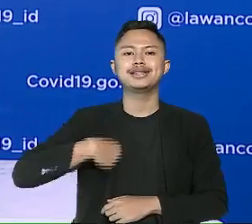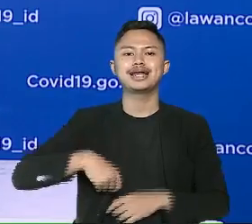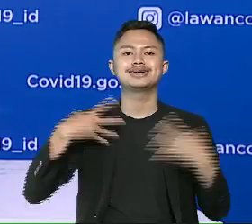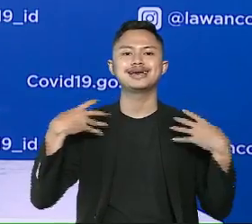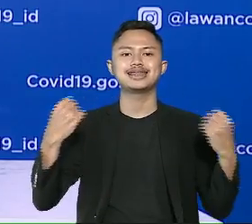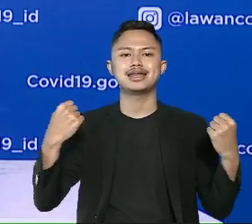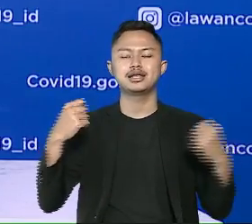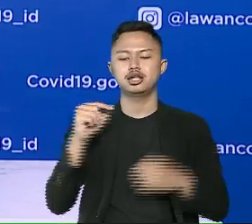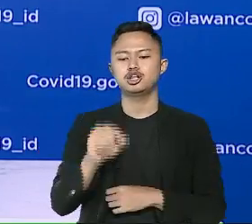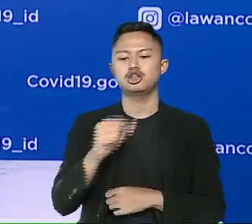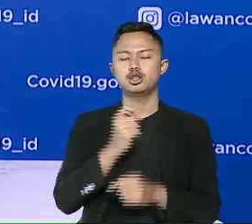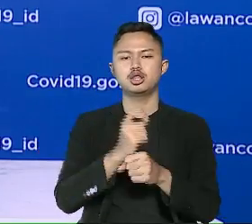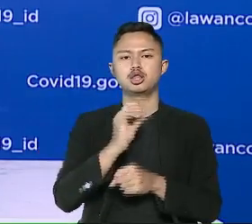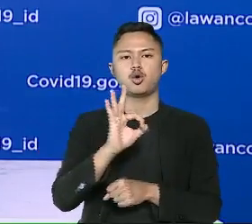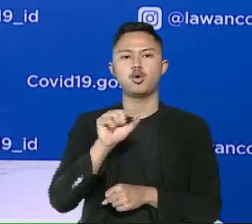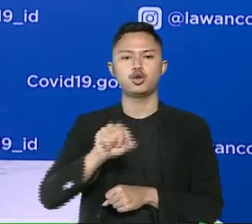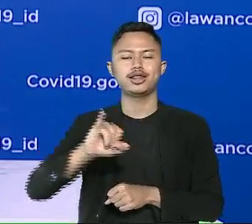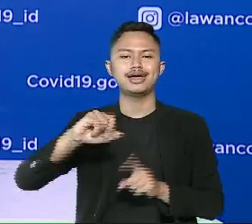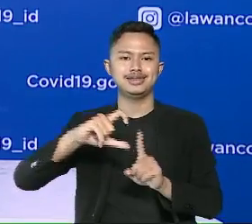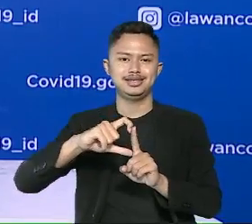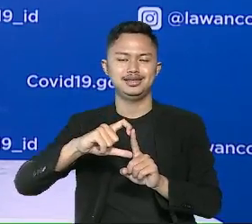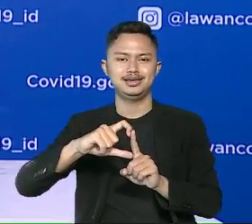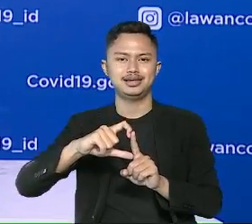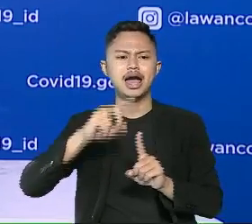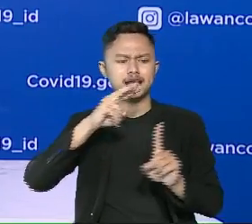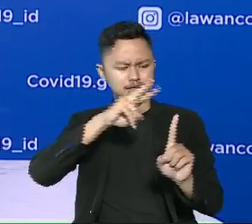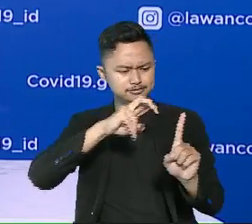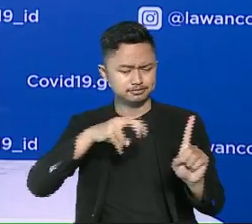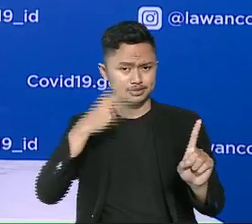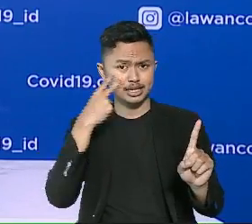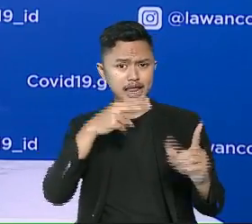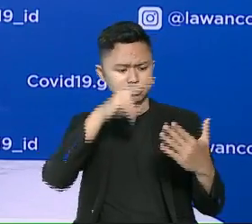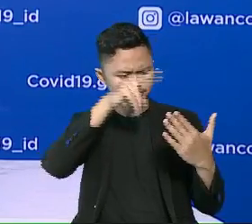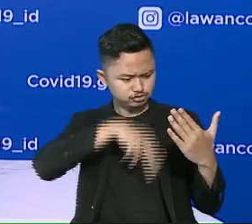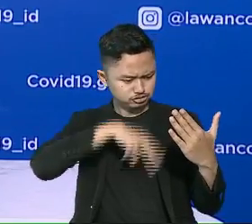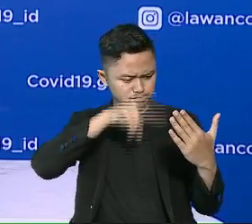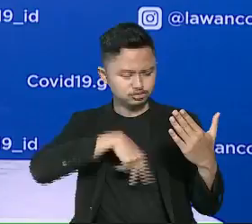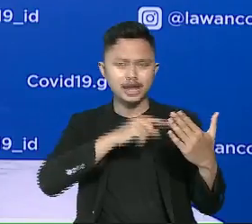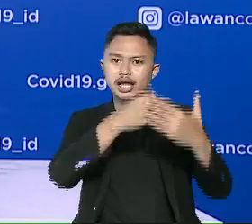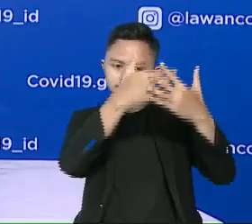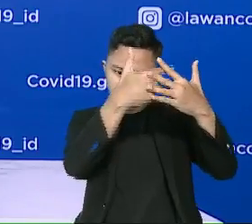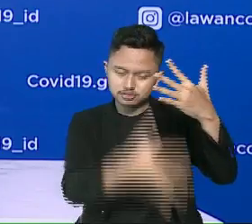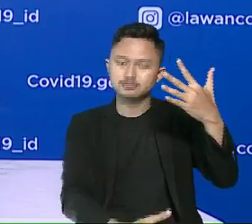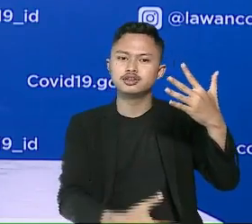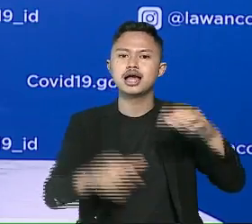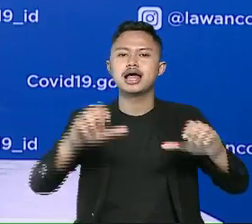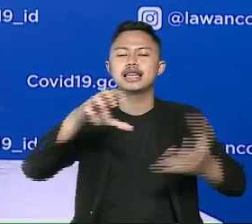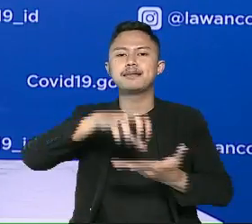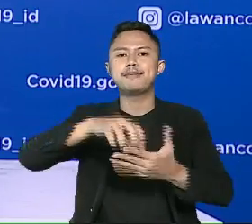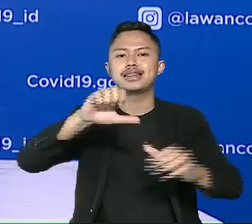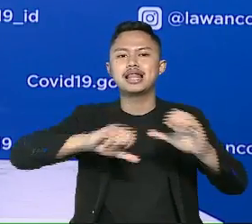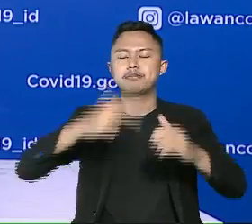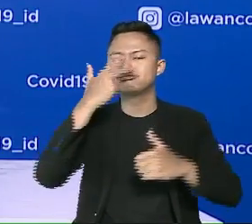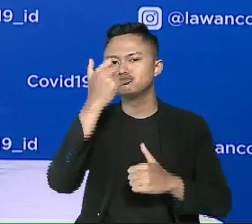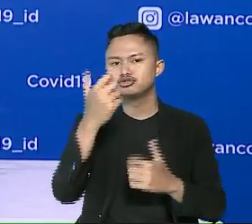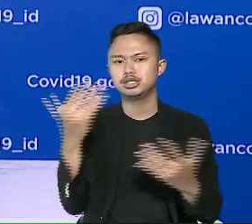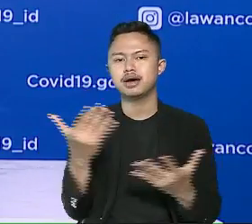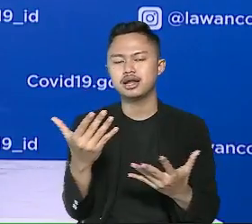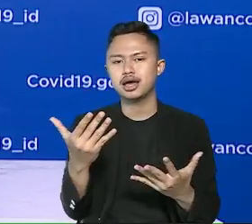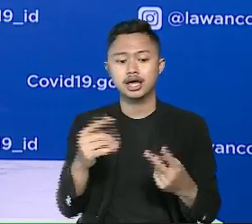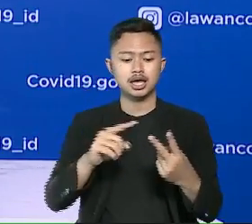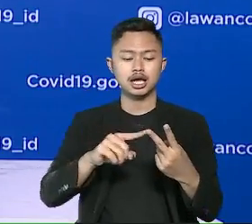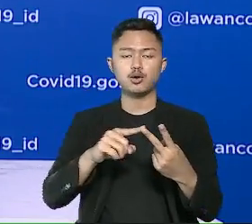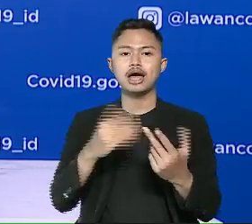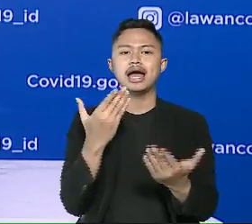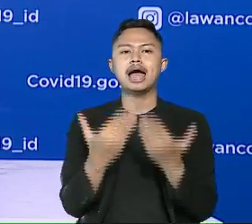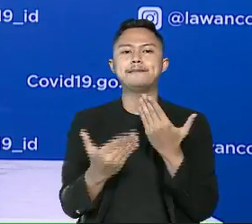www.litbang.kemkes.go.id/laboratorium pemeriksa COVID-19 maupun tercantum dalam aplikasi Peduli Lindungi sudah sepatutnya